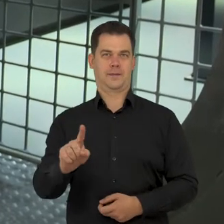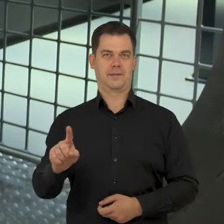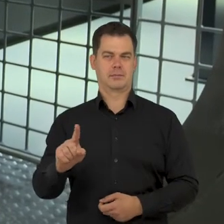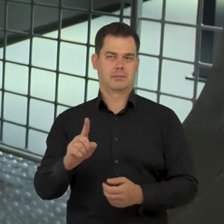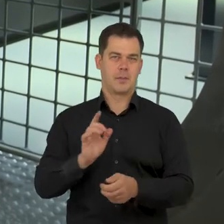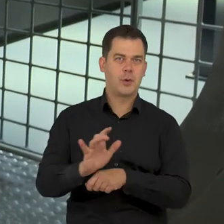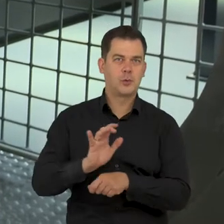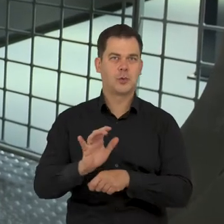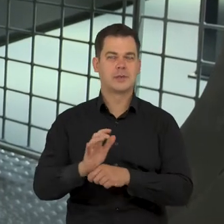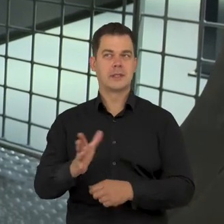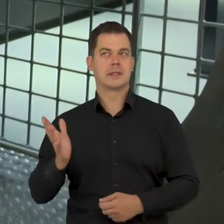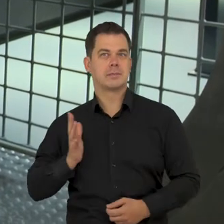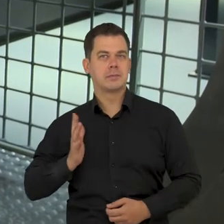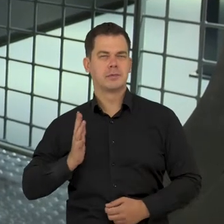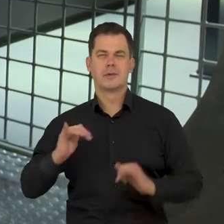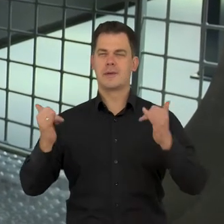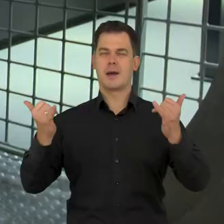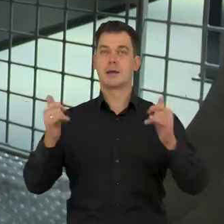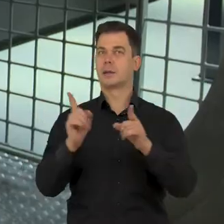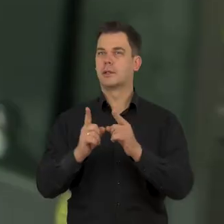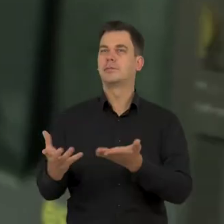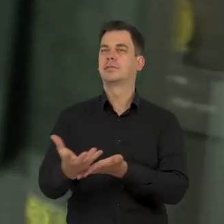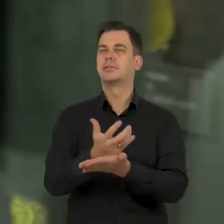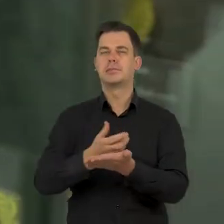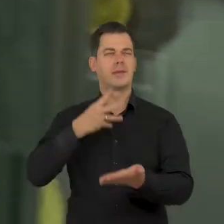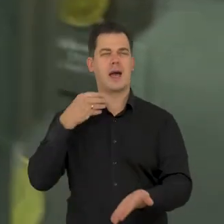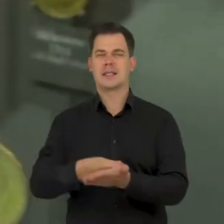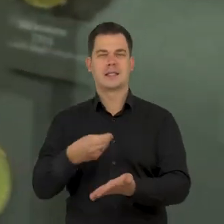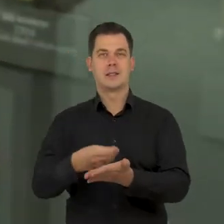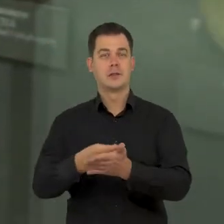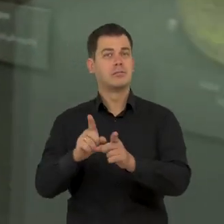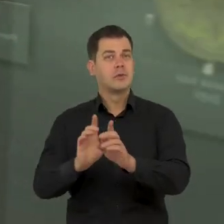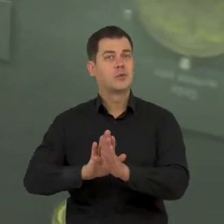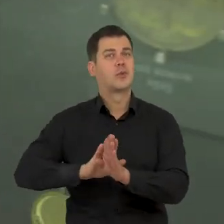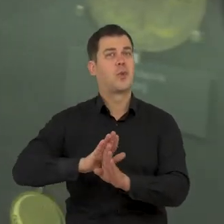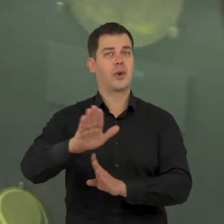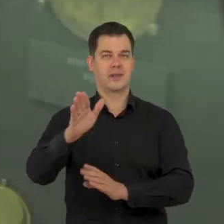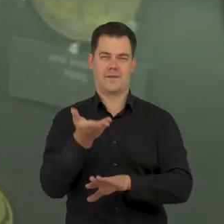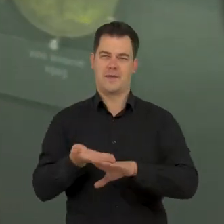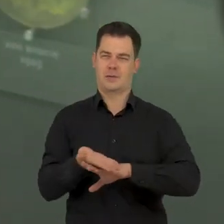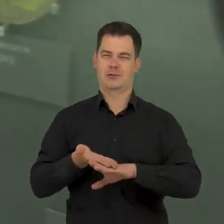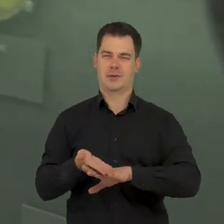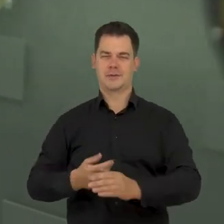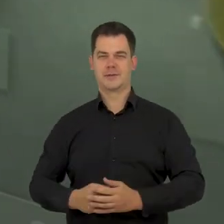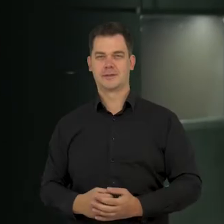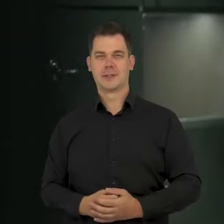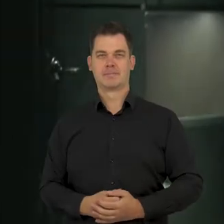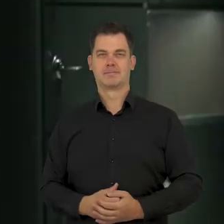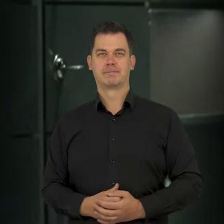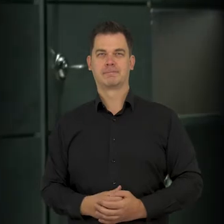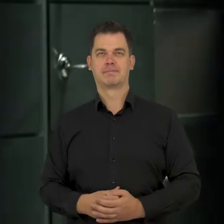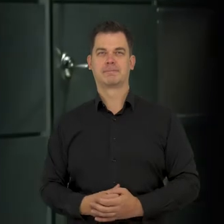powstaje złoty, jak się go produkuje, jak się go zabezpiecza. Poznamy również kolekcję najcenniejszych monet i